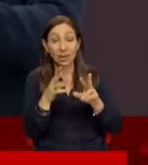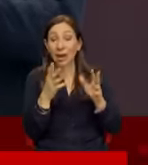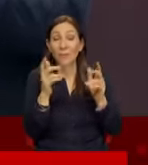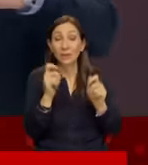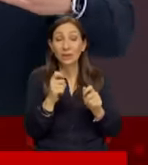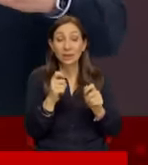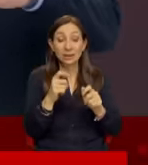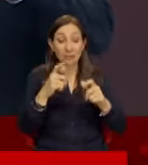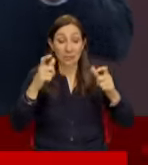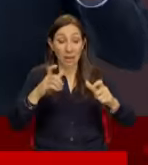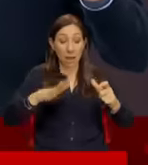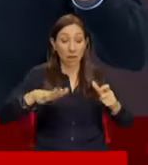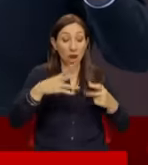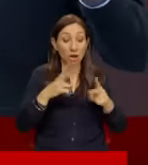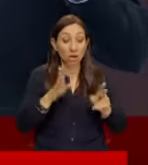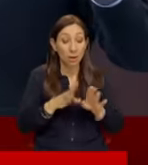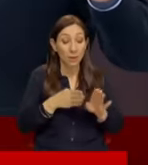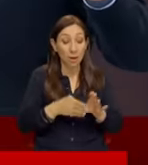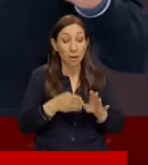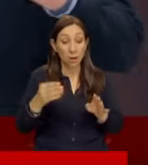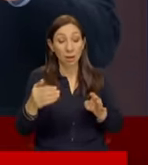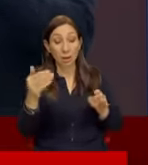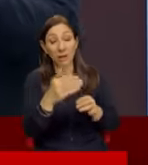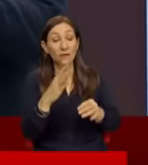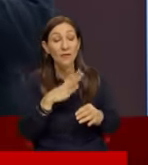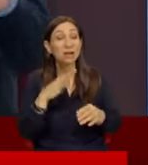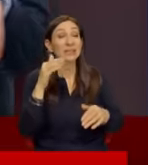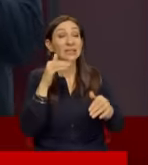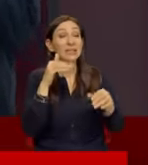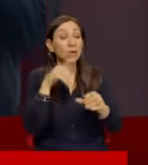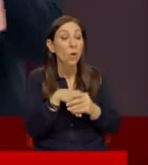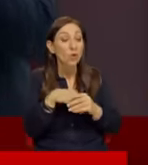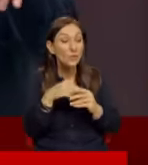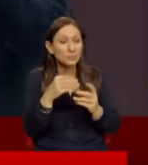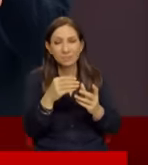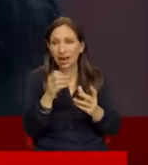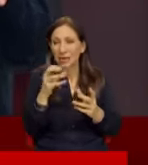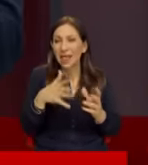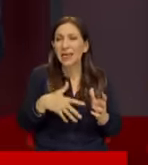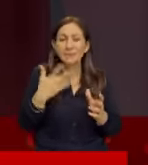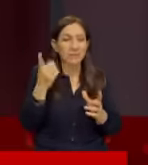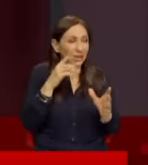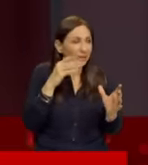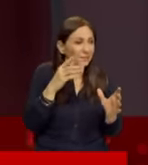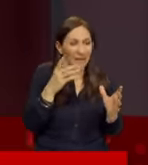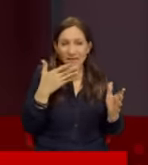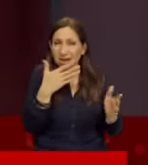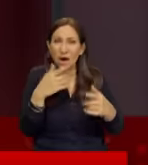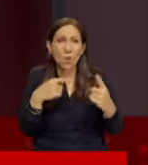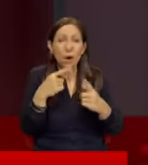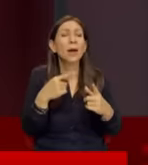yaptı? Sağda açık kapı bırakan bir parti çıktı. Seçmen kaçmak için, yani AK Parti'den kaçmak için zaten fırsat kolluyor belli